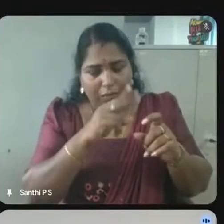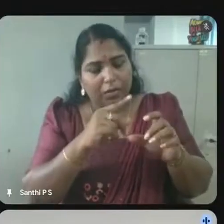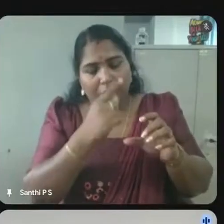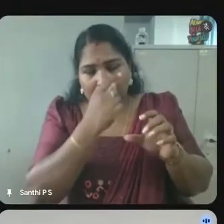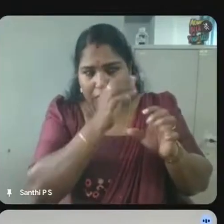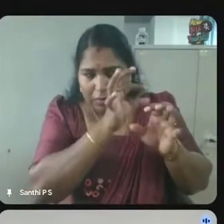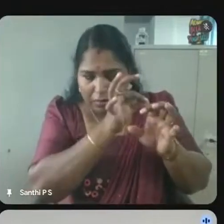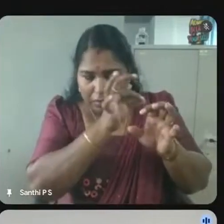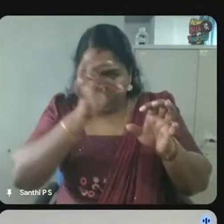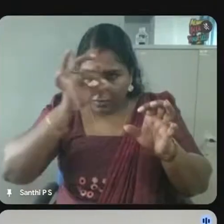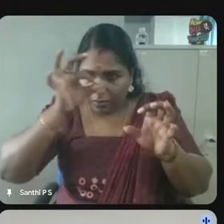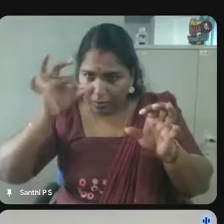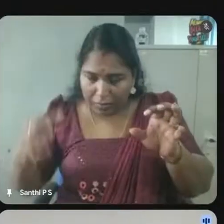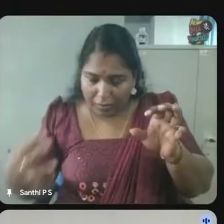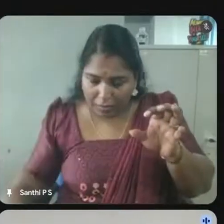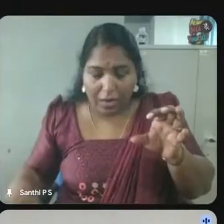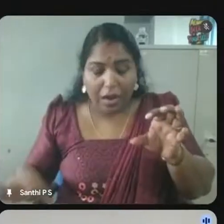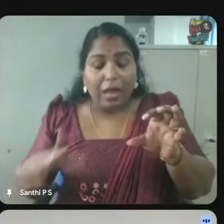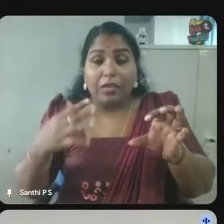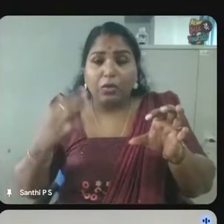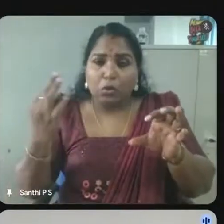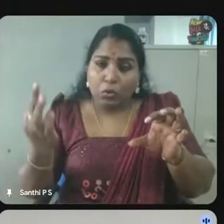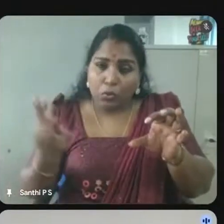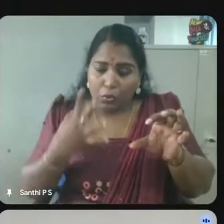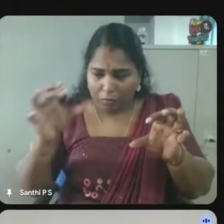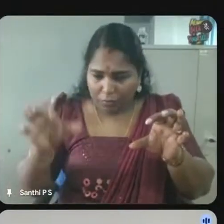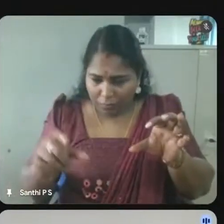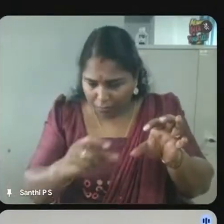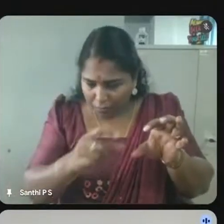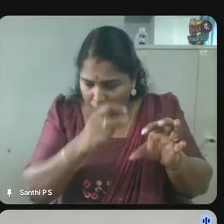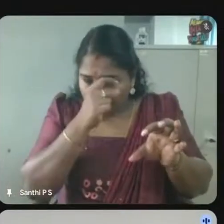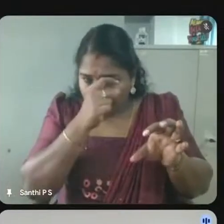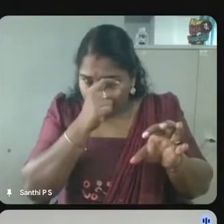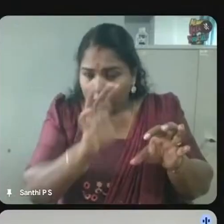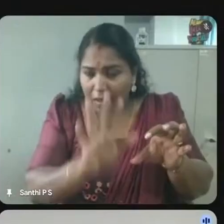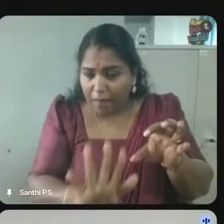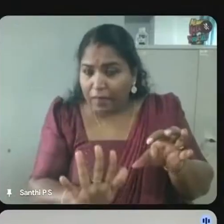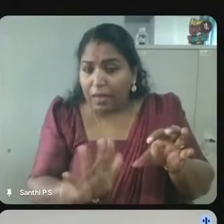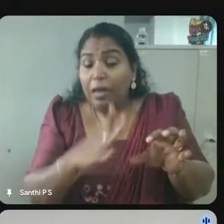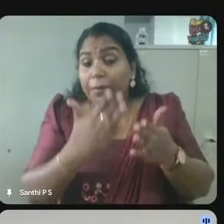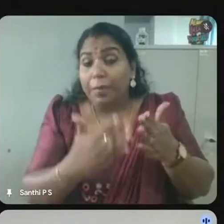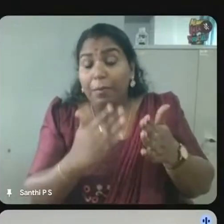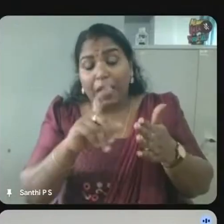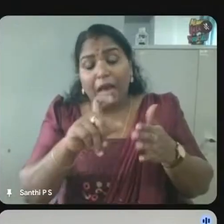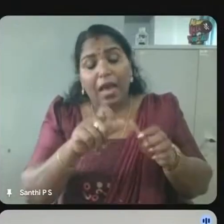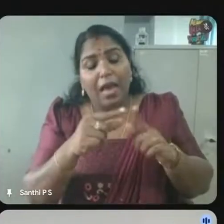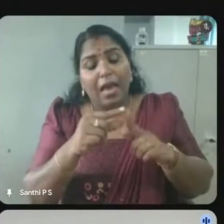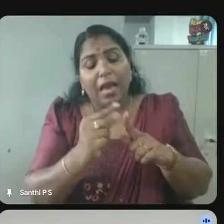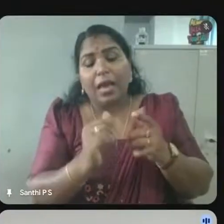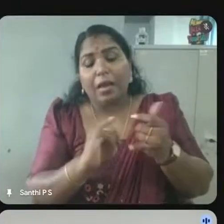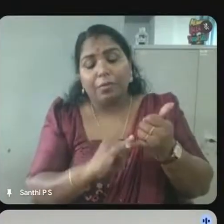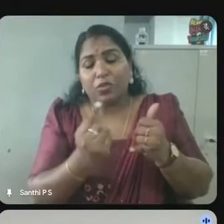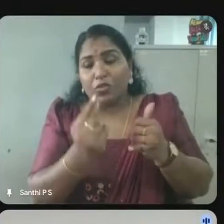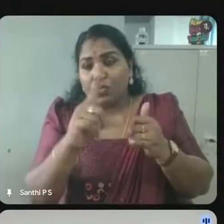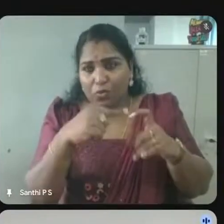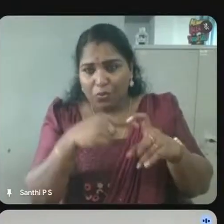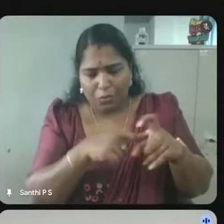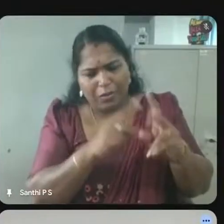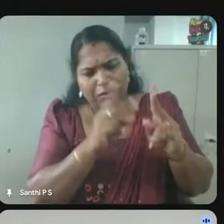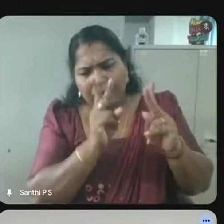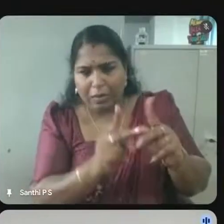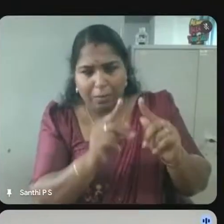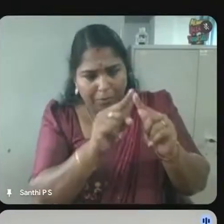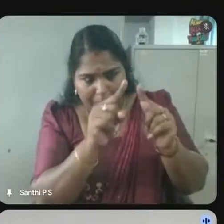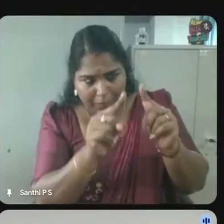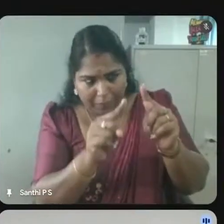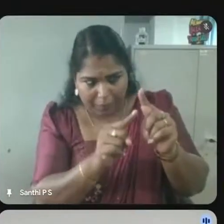എടുത്ത് കളഞ്ഞ് അതിനകത്തോട്ട് നമ്മൾ ട്രാൻസ്പെറന്റ് ആയിട്ടുള്ള ലെൻസ് വെക്കുകയാണ് ചെയ്യുന്നത്. അപ്പൊ ഈ ക്യാപ്സ്യൂൾ അവിടെ മെയിൻറ്റെയിൻ ചെയ്യണമല്ലോ, എങ്കിലല്ലേ നമുക്ക് ഈ ലെൻസ് വെച്ച് കൊടുക്കാൻ